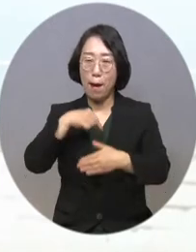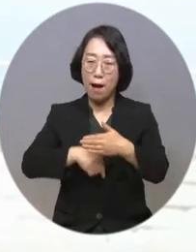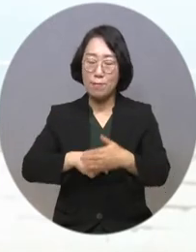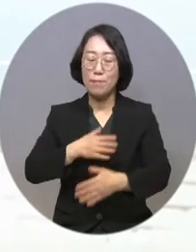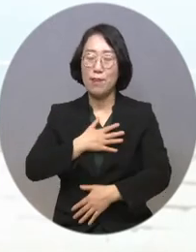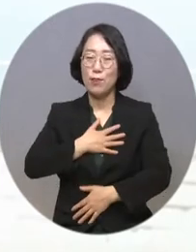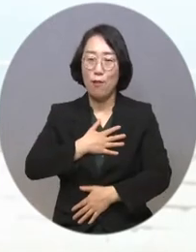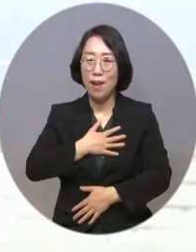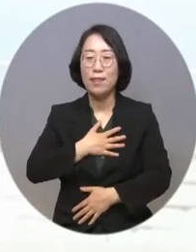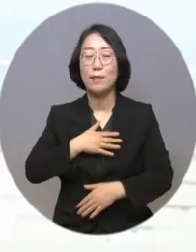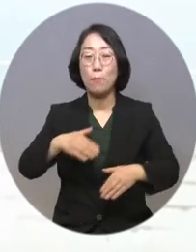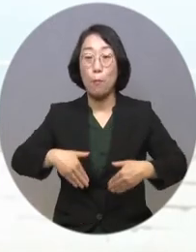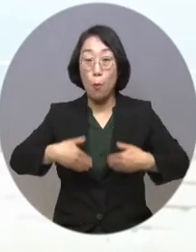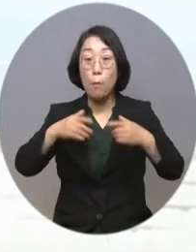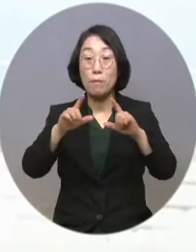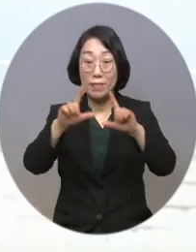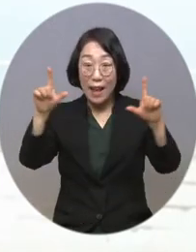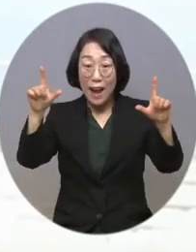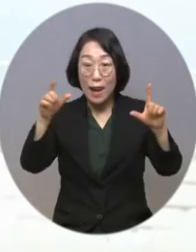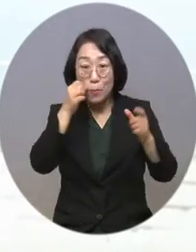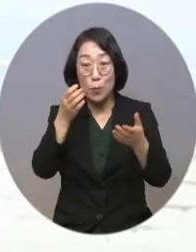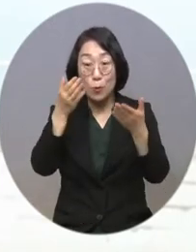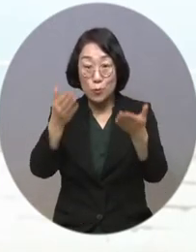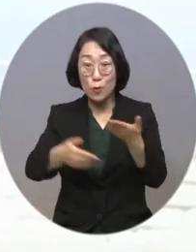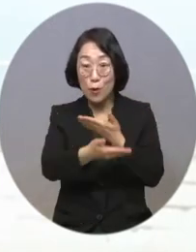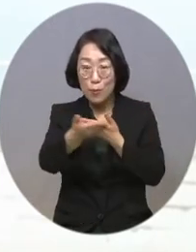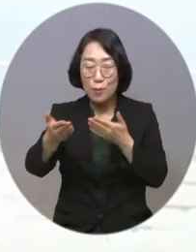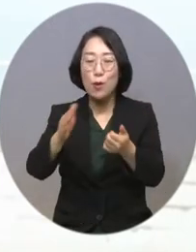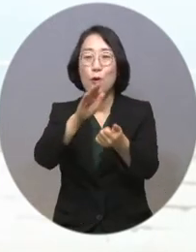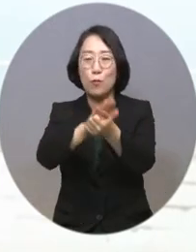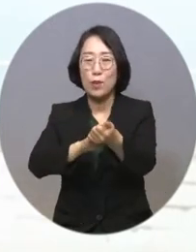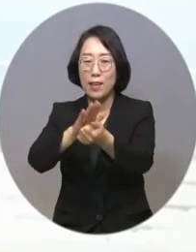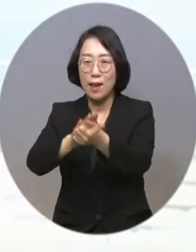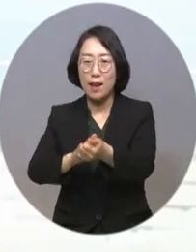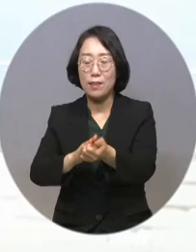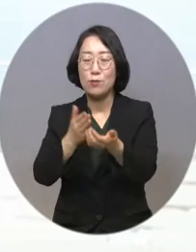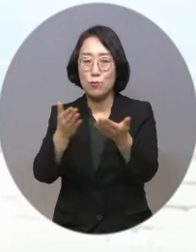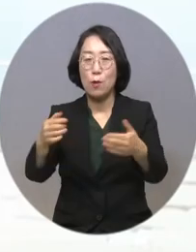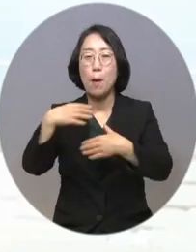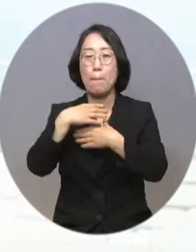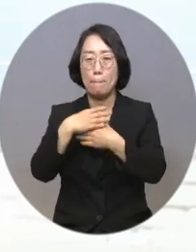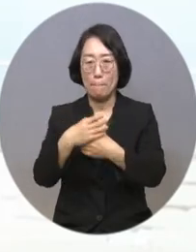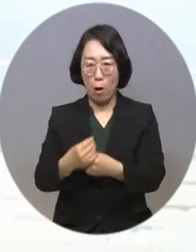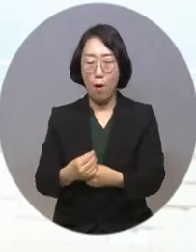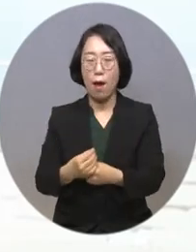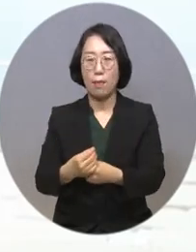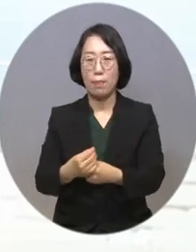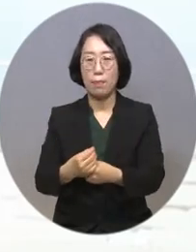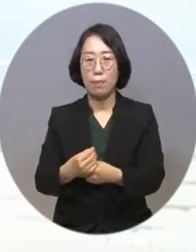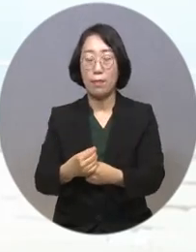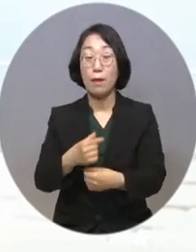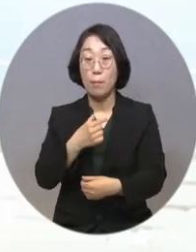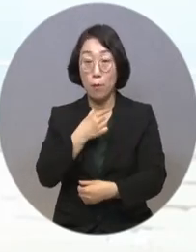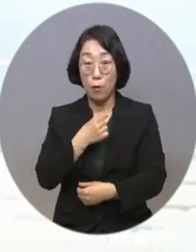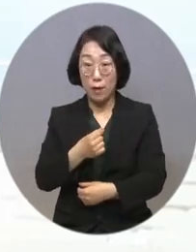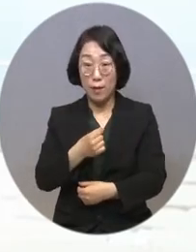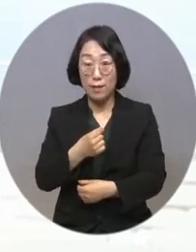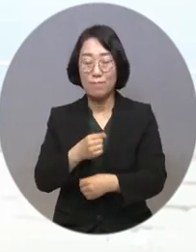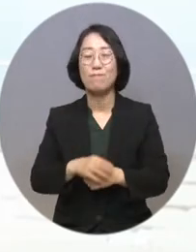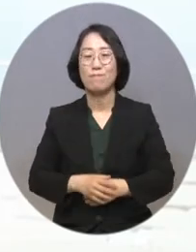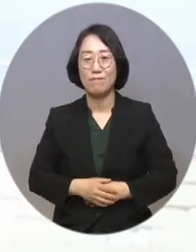보시고 많은 이들이 마음의 위안과 평안을 얻으시기를 바라는